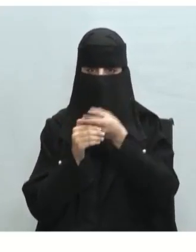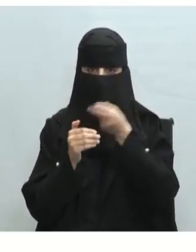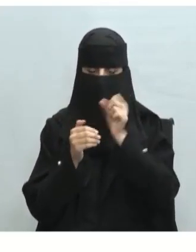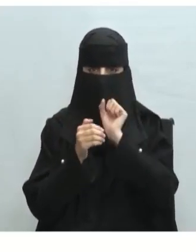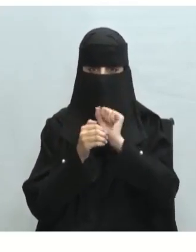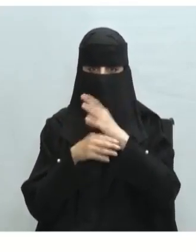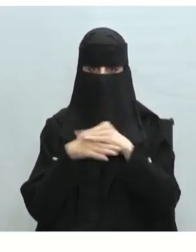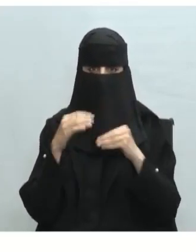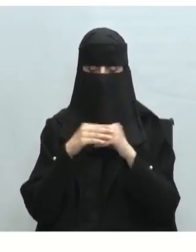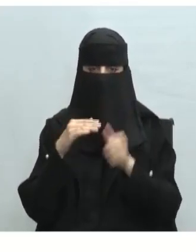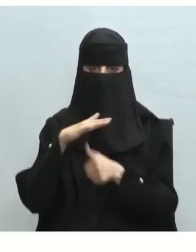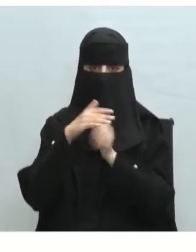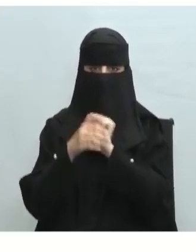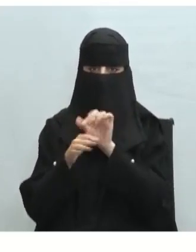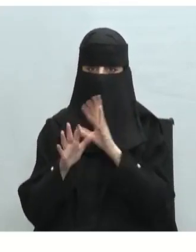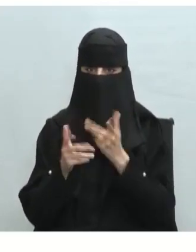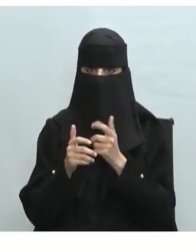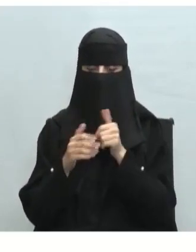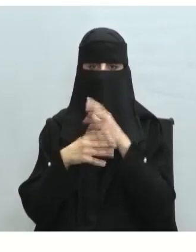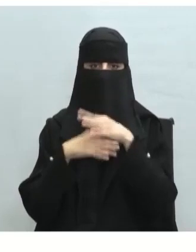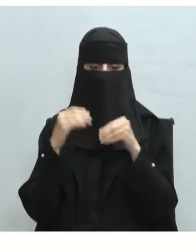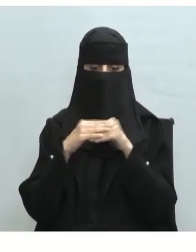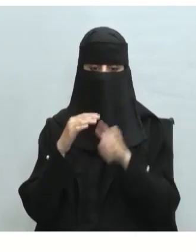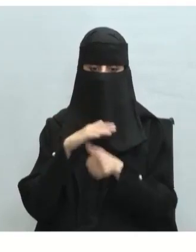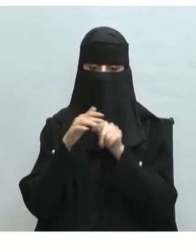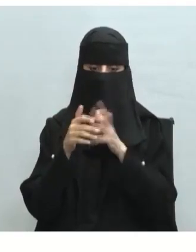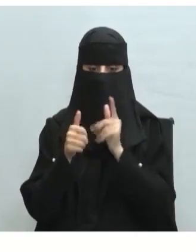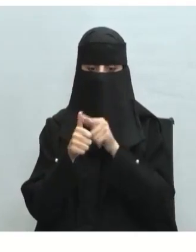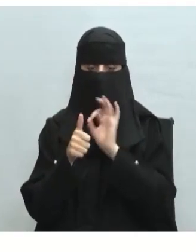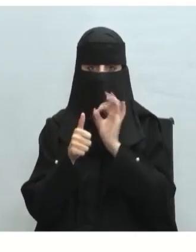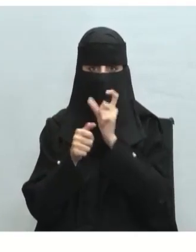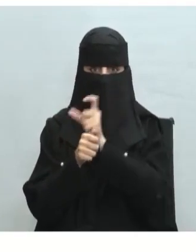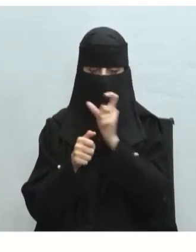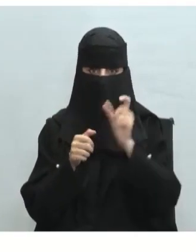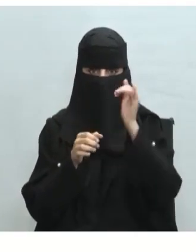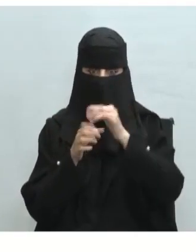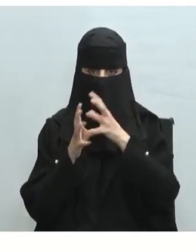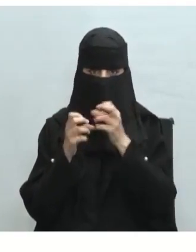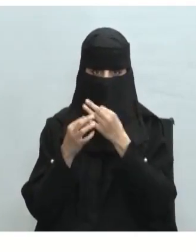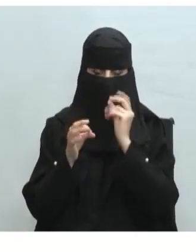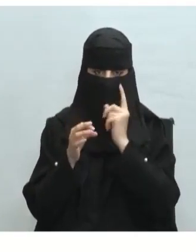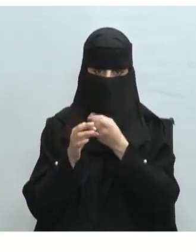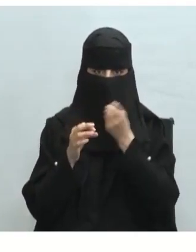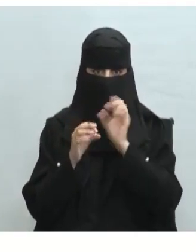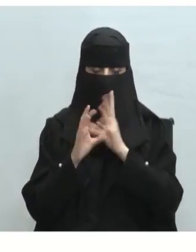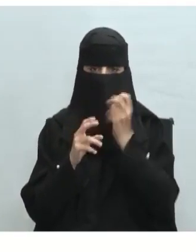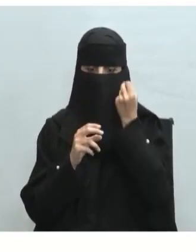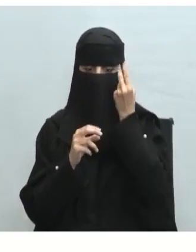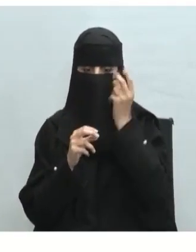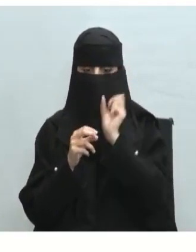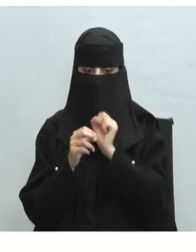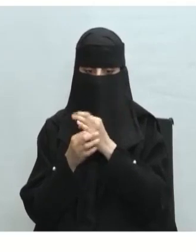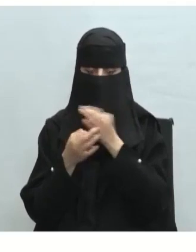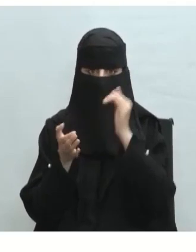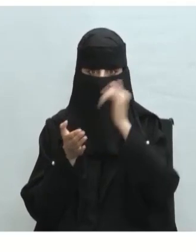المهارات الاساسيه المهاره الاولى التعرف على معاني المفردات المعجميه والاصطلاح تحديد التفاصيل تذكرها التعرف على الافكار المصرح بها في